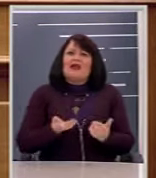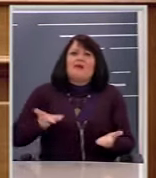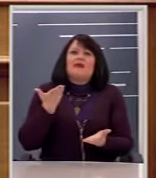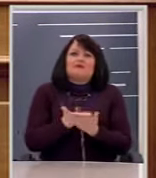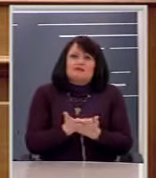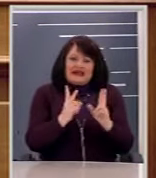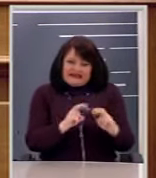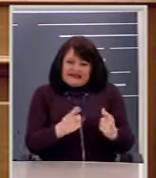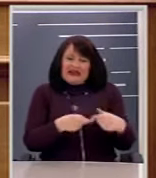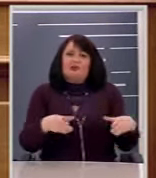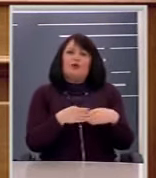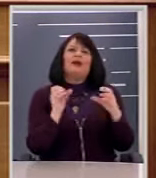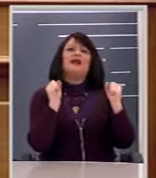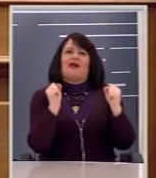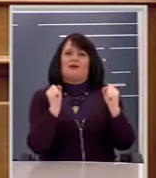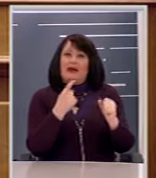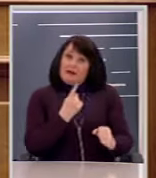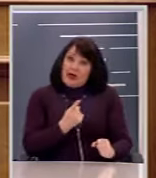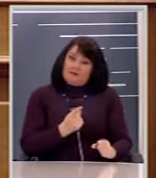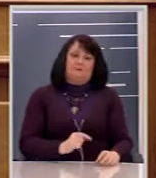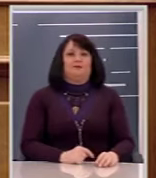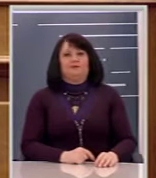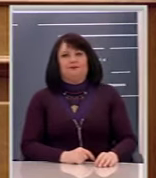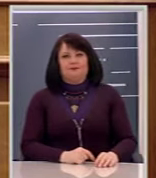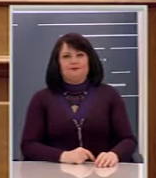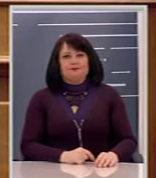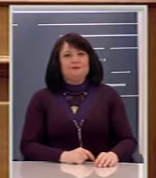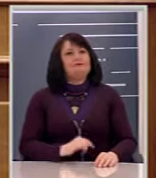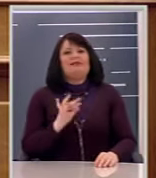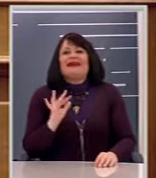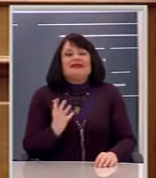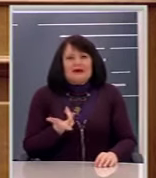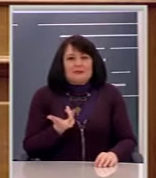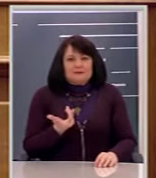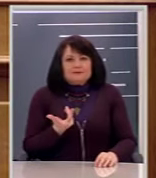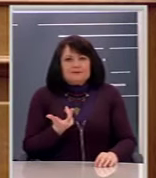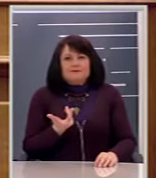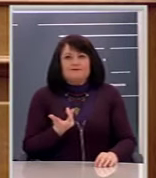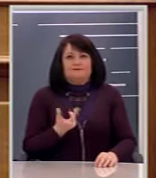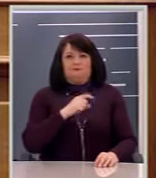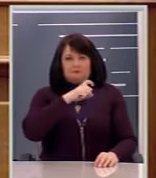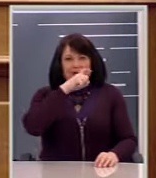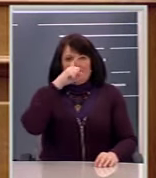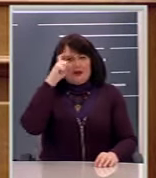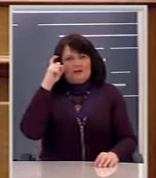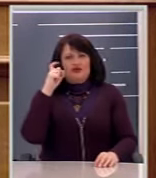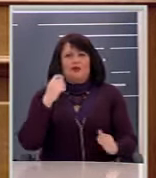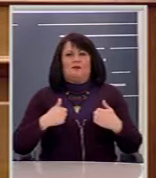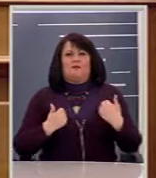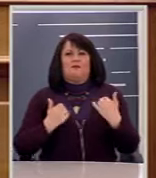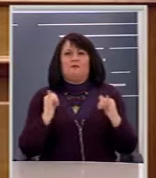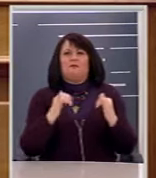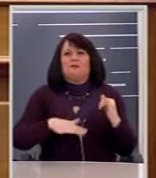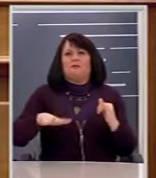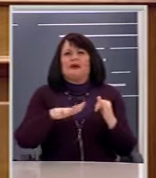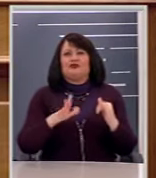υγεία, λέγοντας ότι πρόκειται για ένα δίστακτο κερδοφόρο παιχνίδι ενός ευρύτερου κυκλώματος